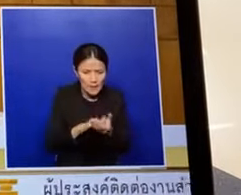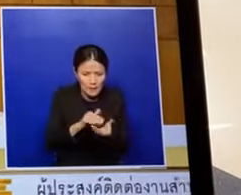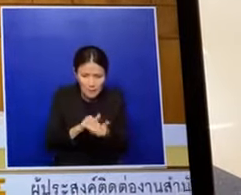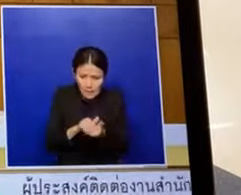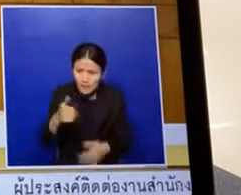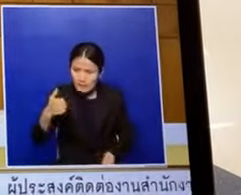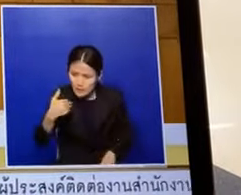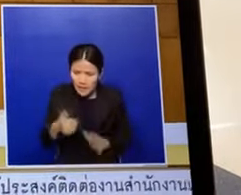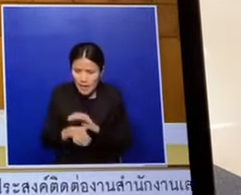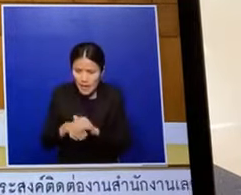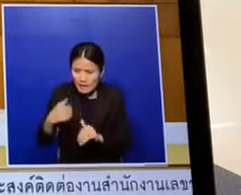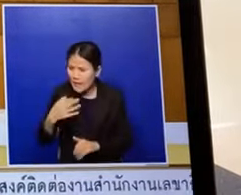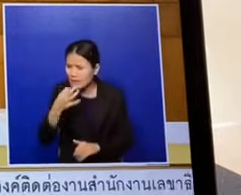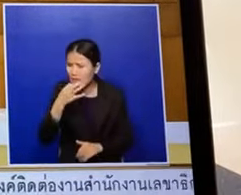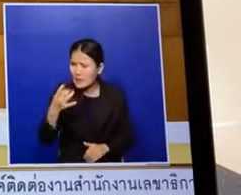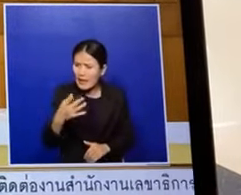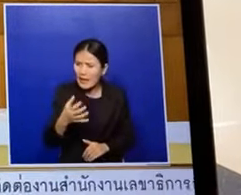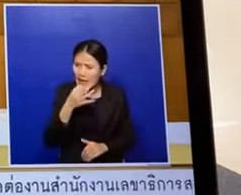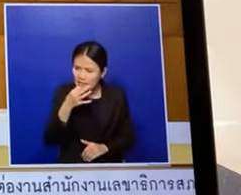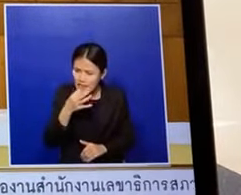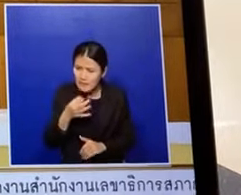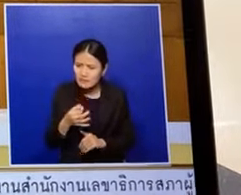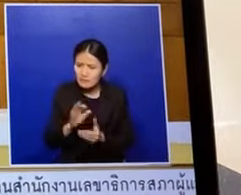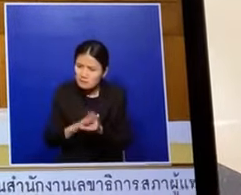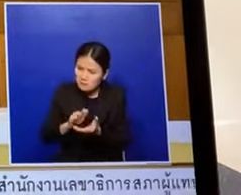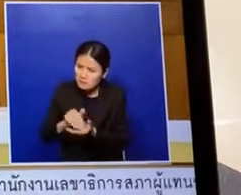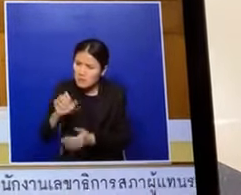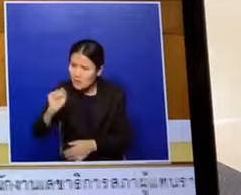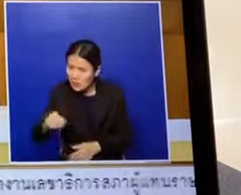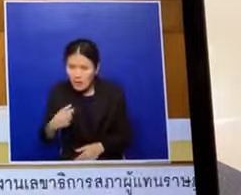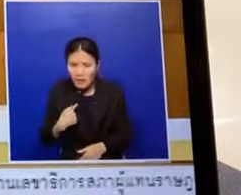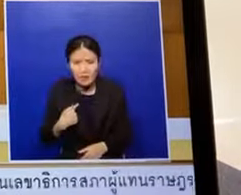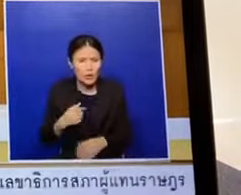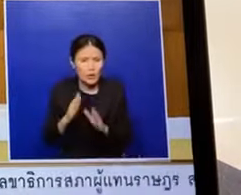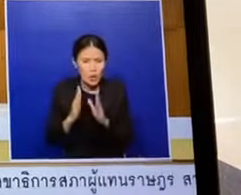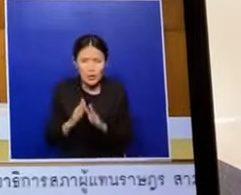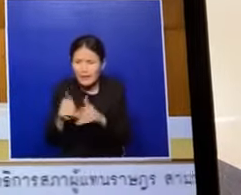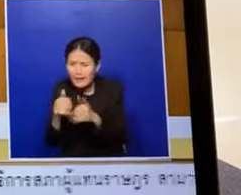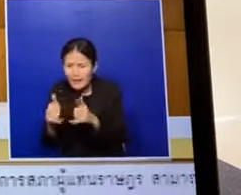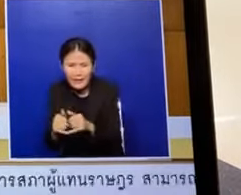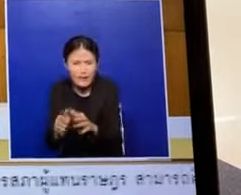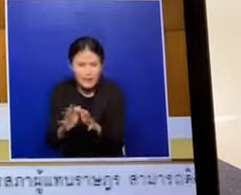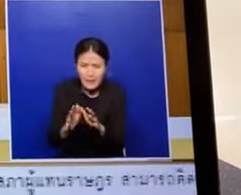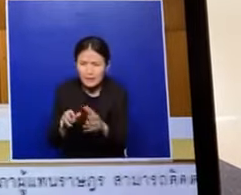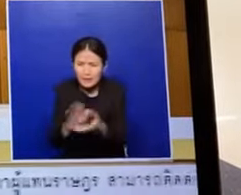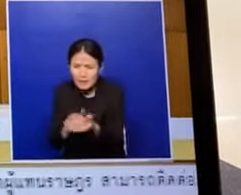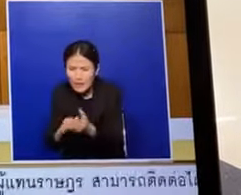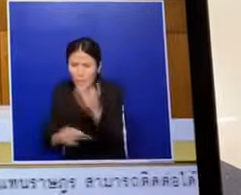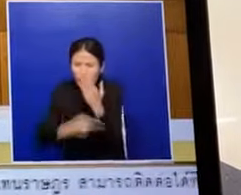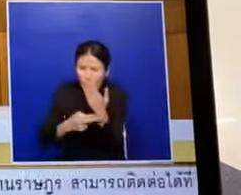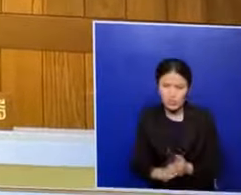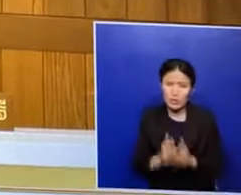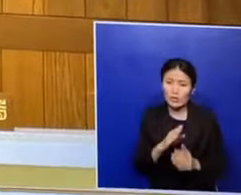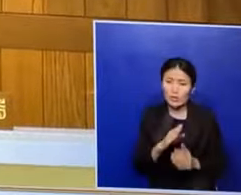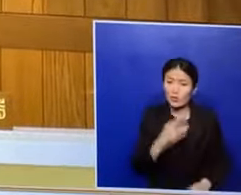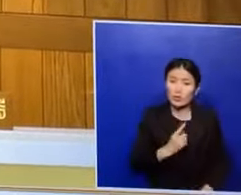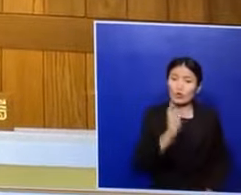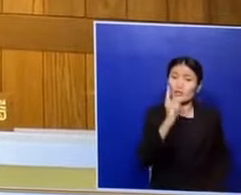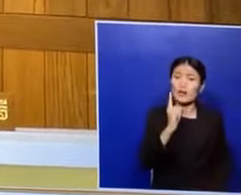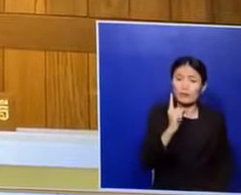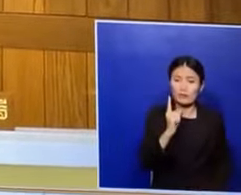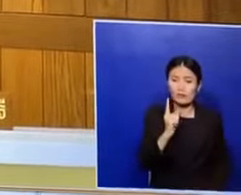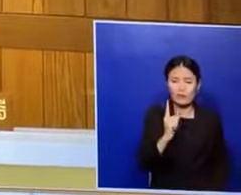การพนันหรือไงไม่รู้ก็ยังจับกลุ่มเลยทุกวันเนี่ยรายย่อยเล่นกันไม่กี่คนเล่นตามโรงแรมตามรีสอร์ทมันต้องแก้ปัญหาตรงนี้